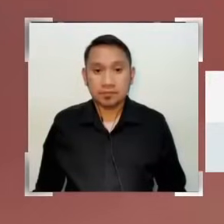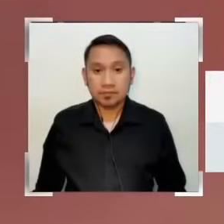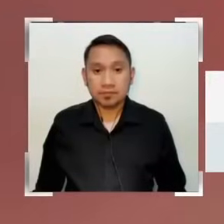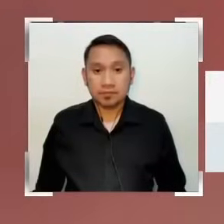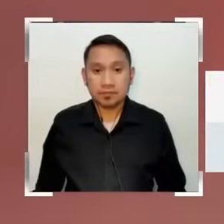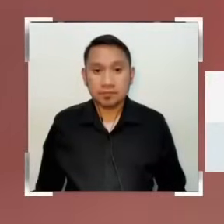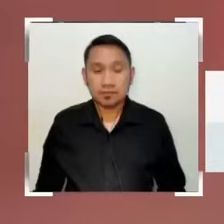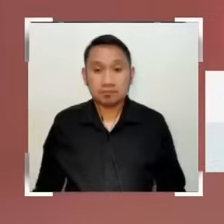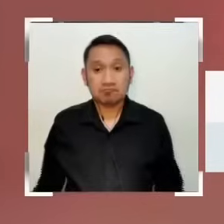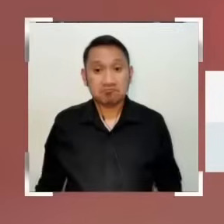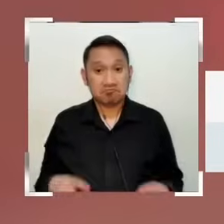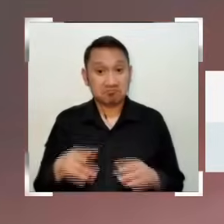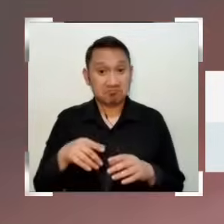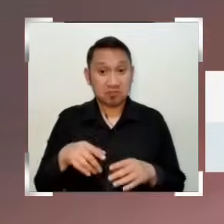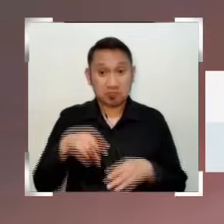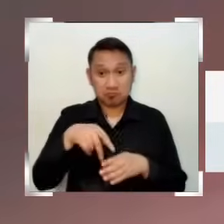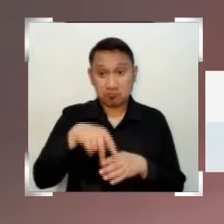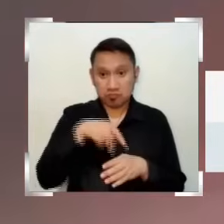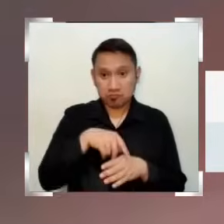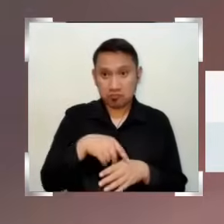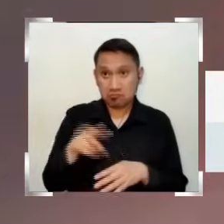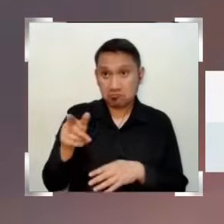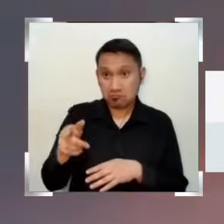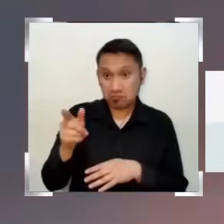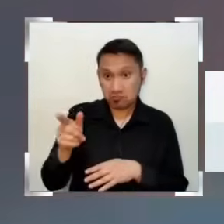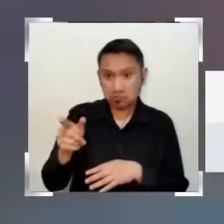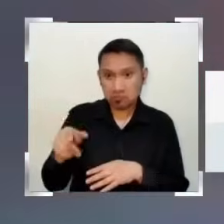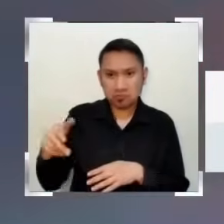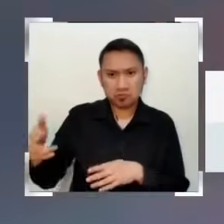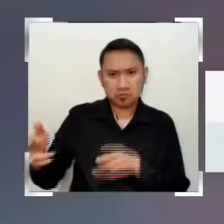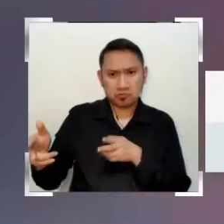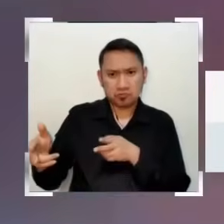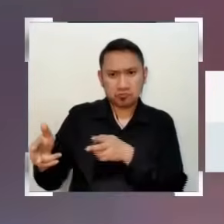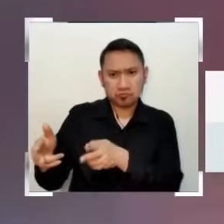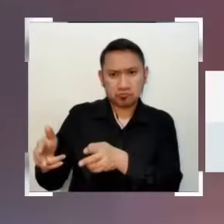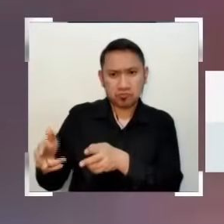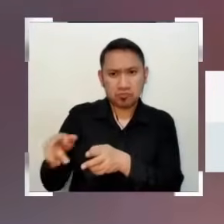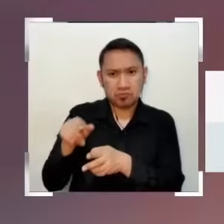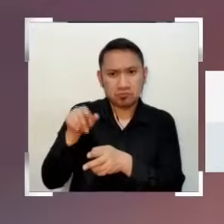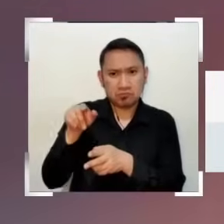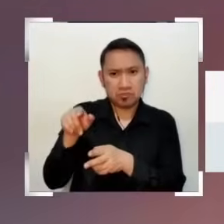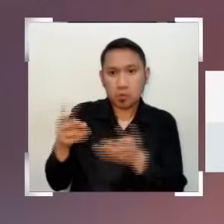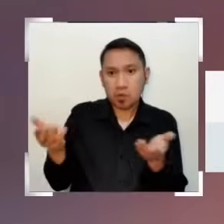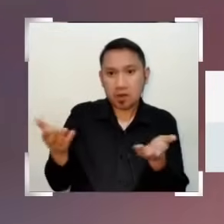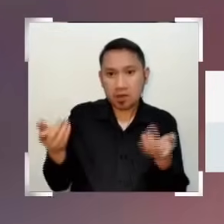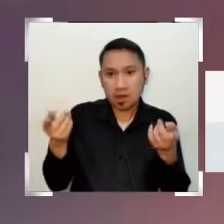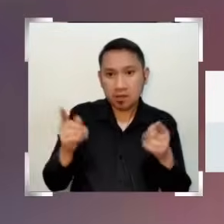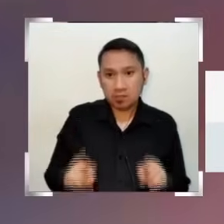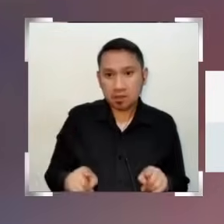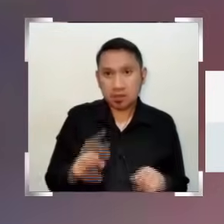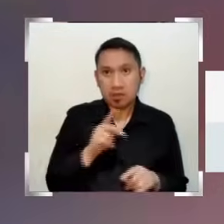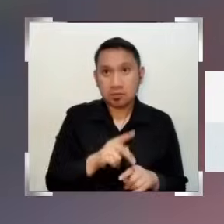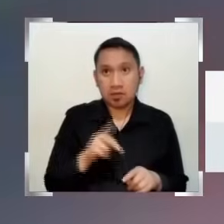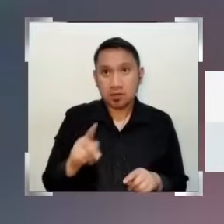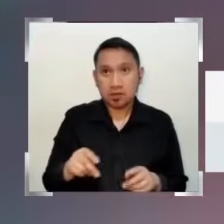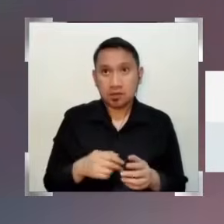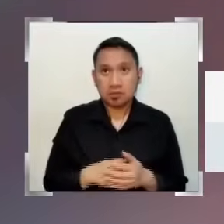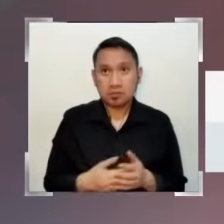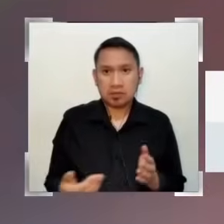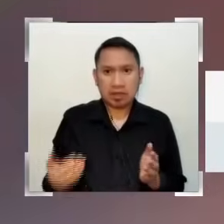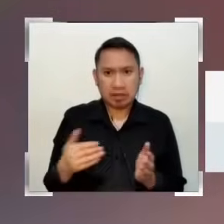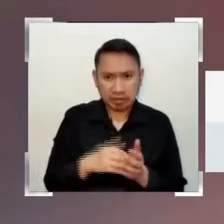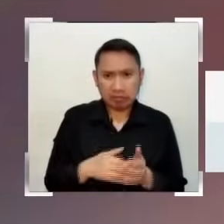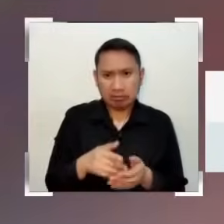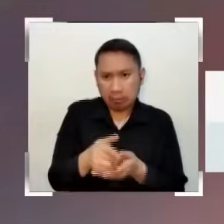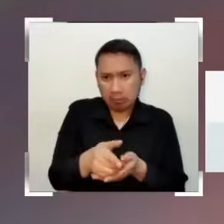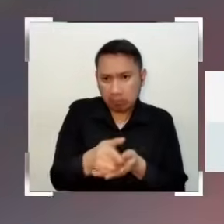Pinagbabaril ang riding-in-tandem ang isang rider na nasa gilid ng kalsada sa Angeles, Pampanga. Bumaba pa ang angkas para barilin ulit ang